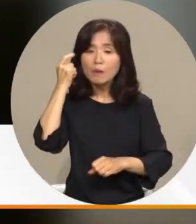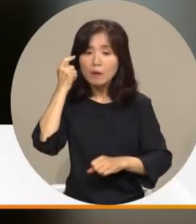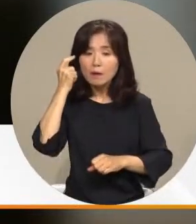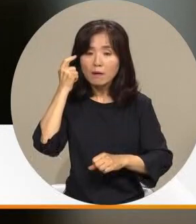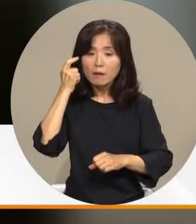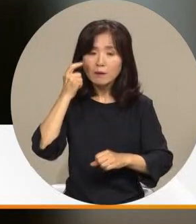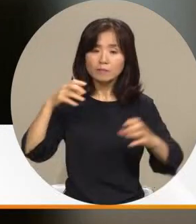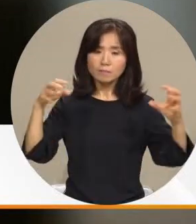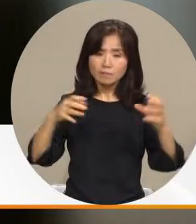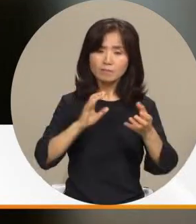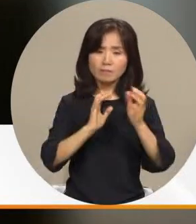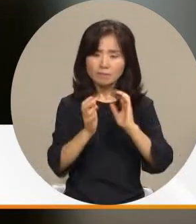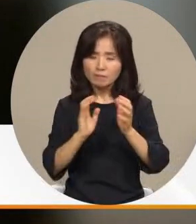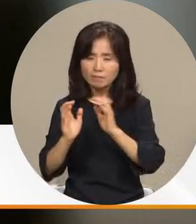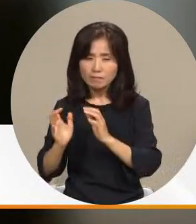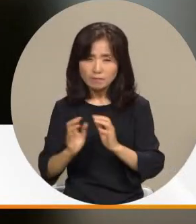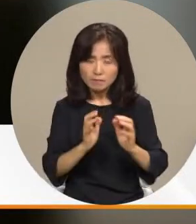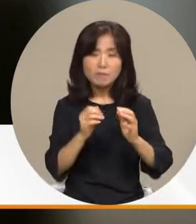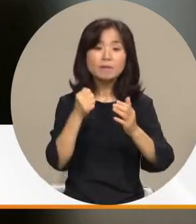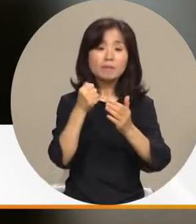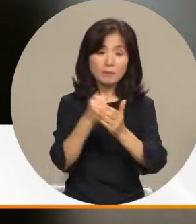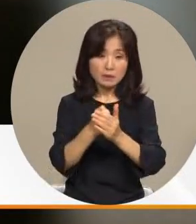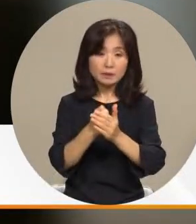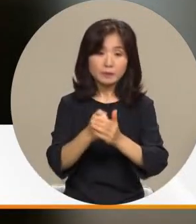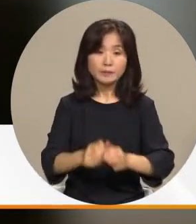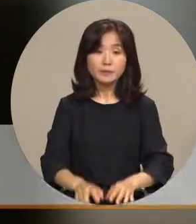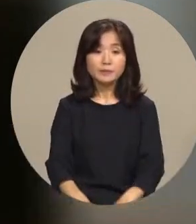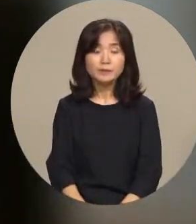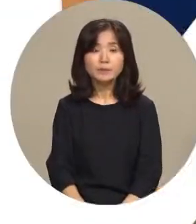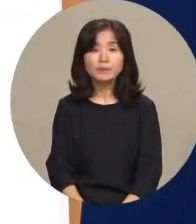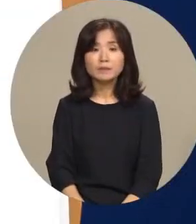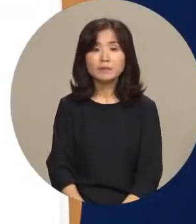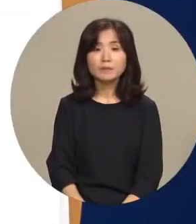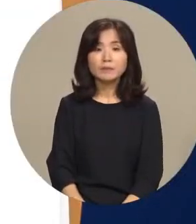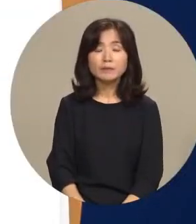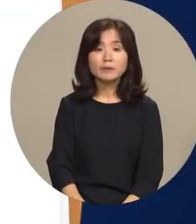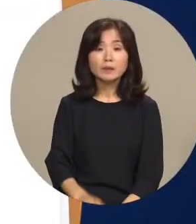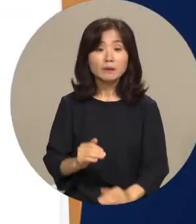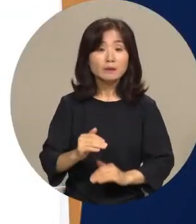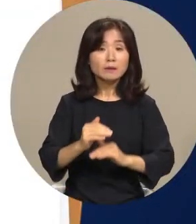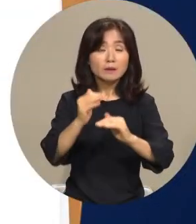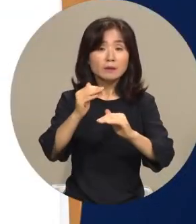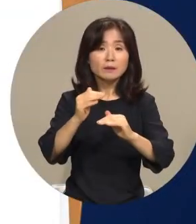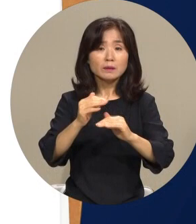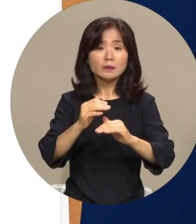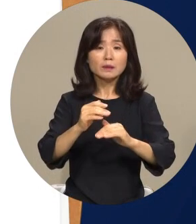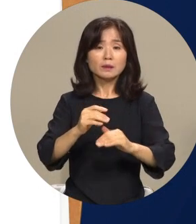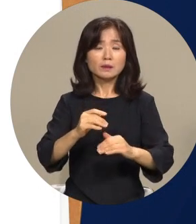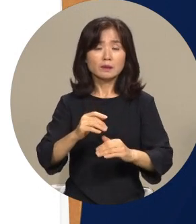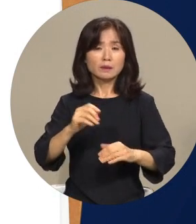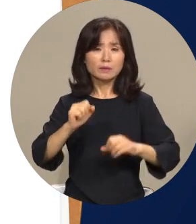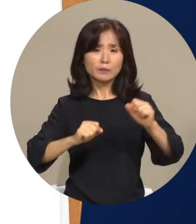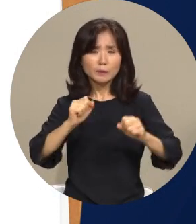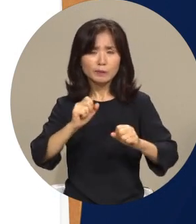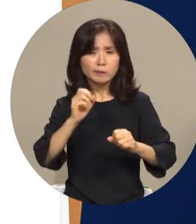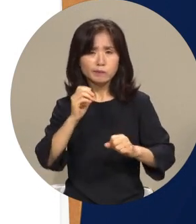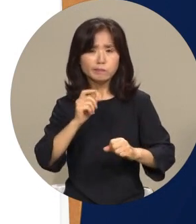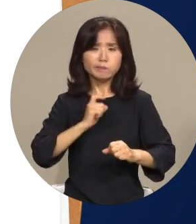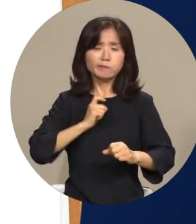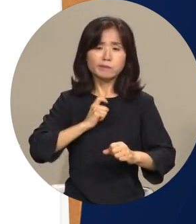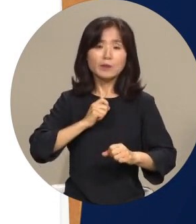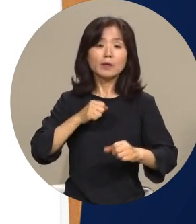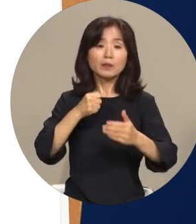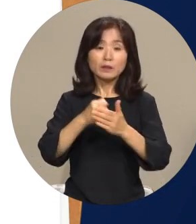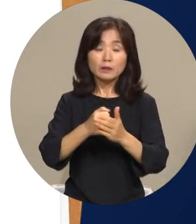그 성인들이 모여서 결정을 해요 이 절차는 징후 결정 심사라고 부르는데